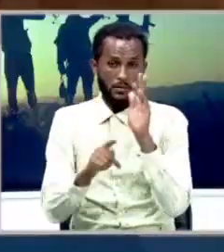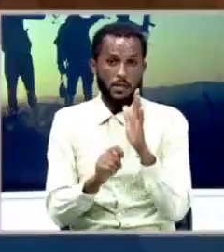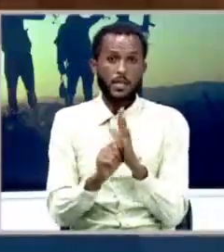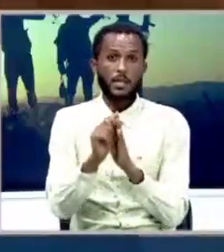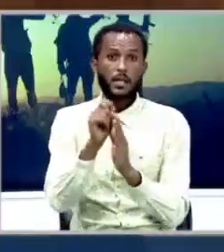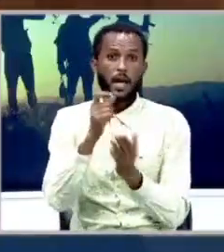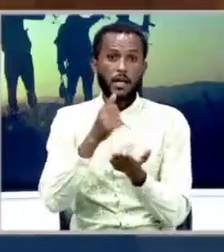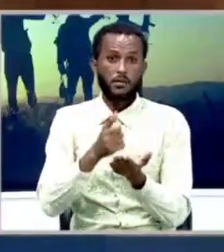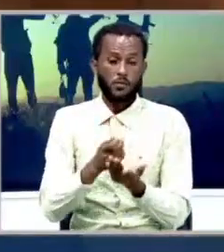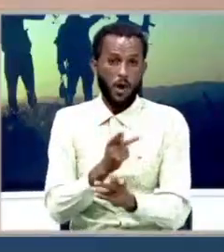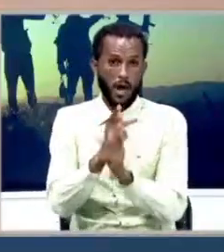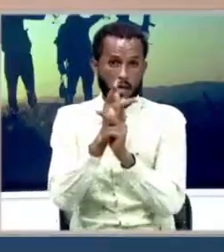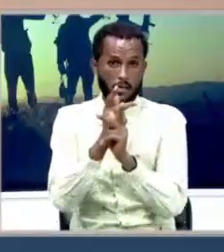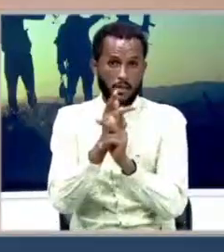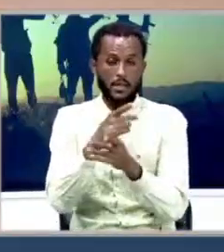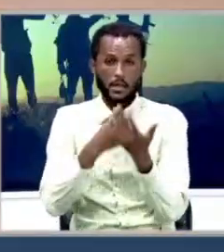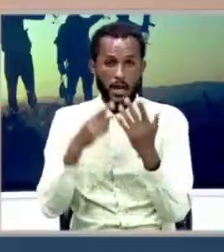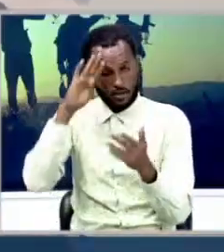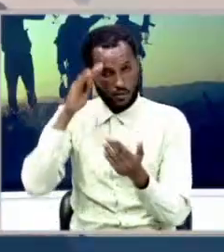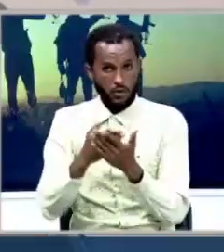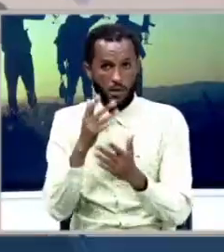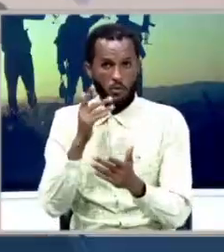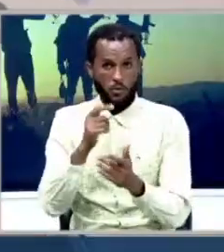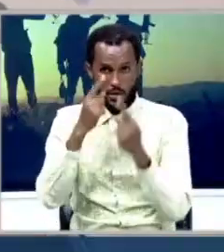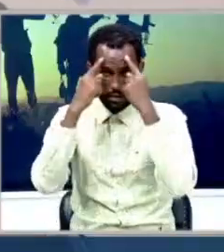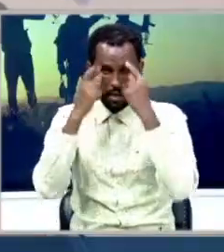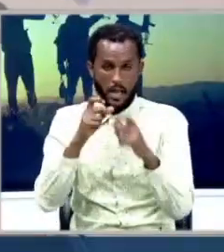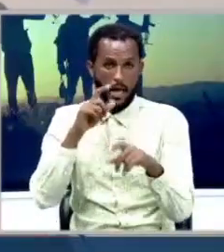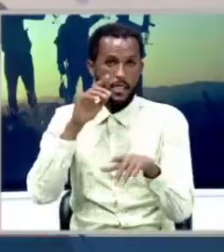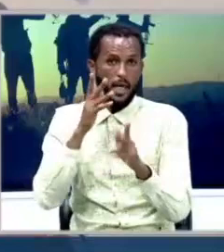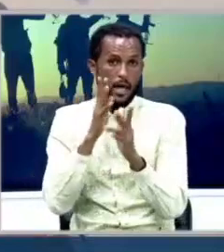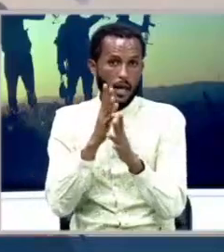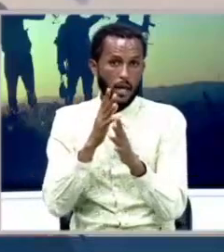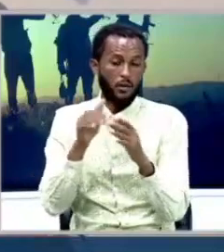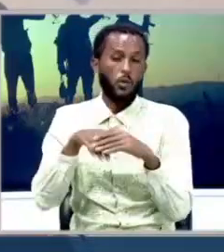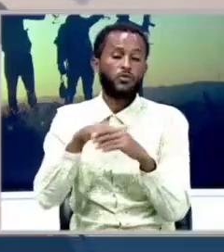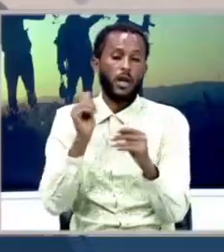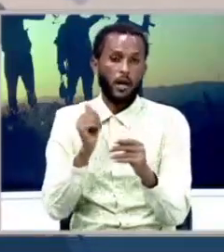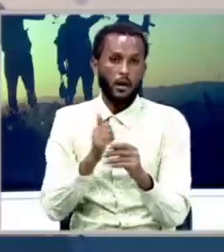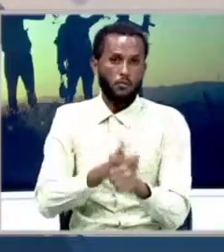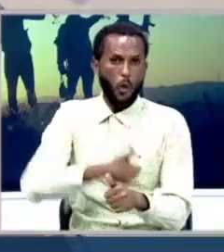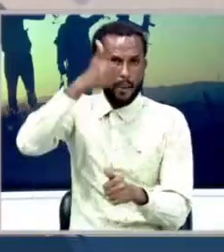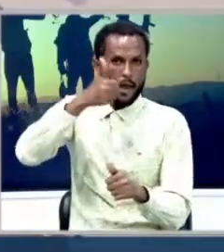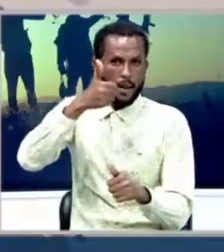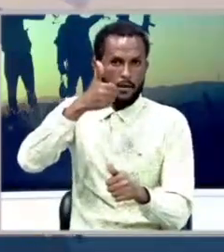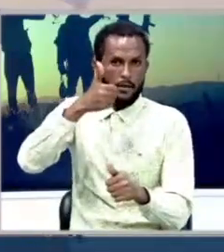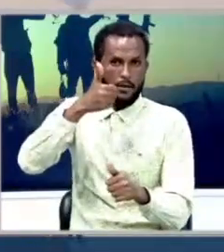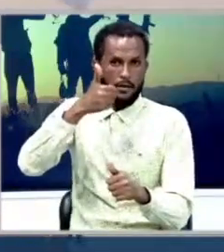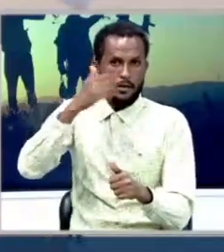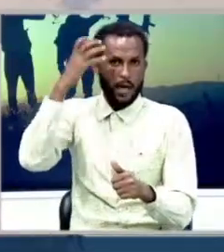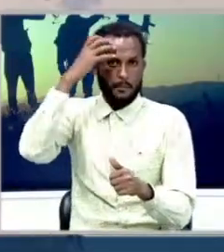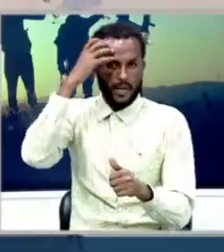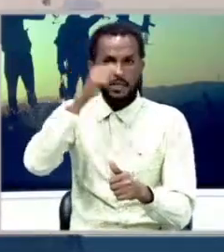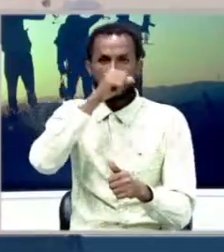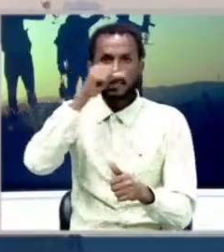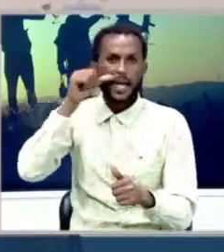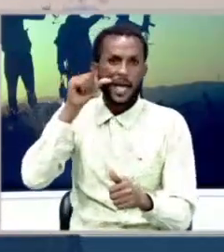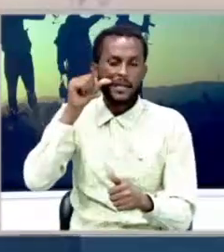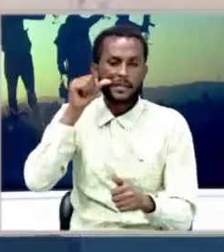ትግራይ ንምውሓስ ደቂ ኣንስትዮ ወሳናይ ግደአን ክዕርፋ ይግባእ ኢለን ብዋናነት መንግስቲ